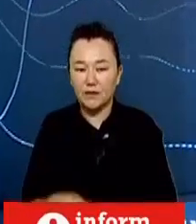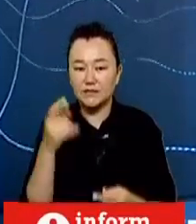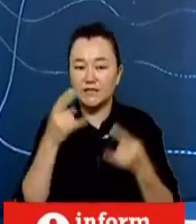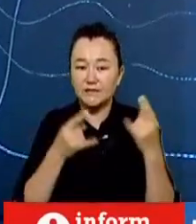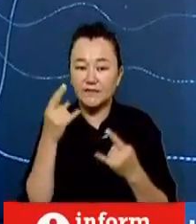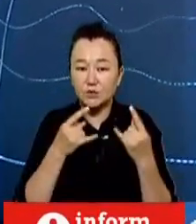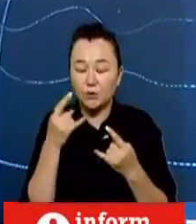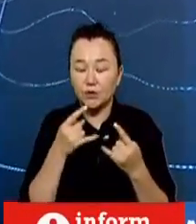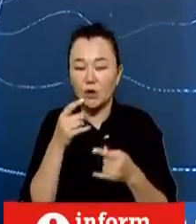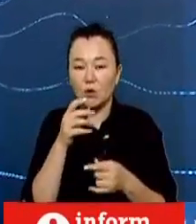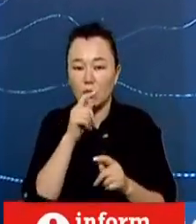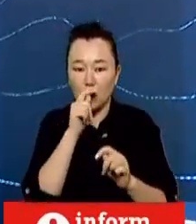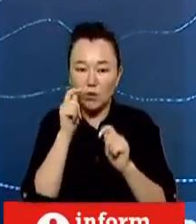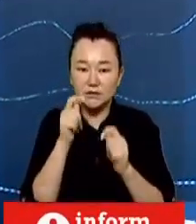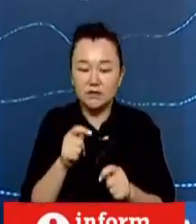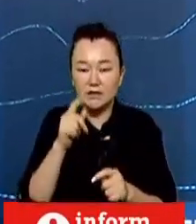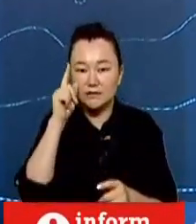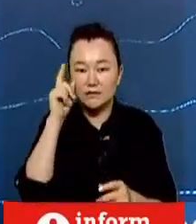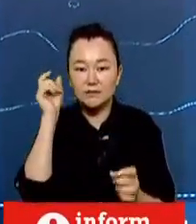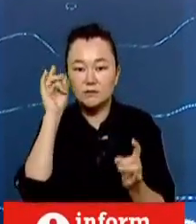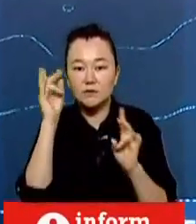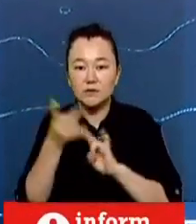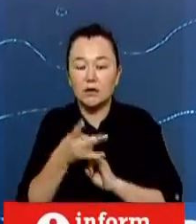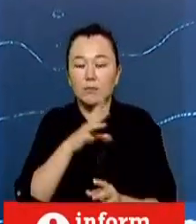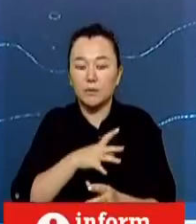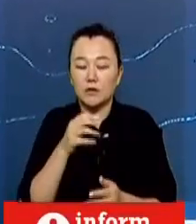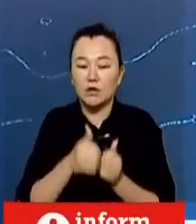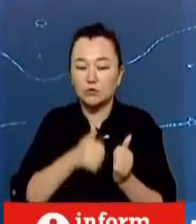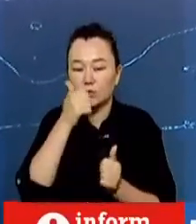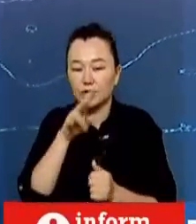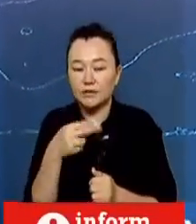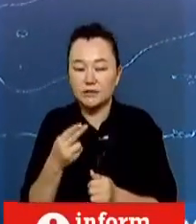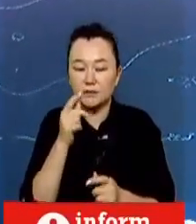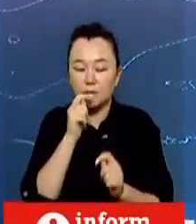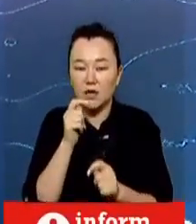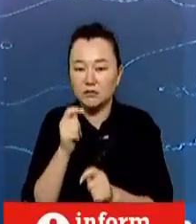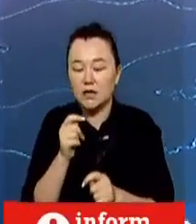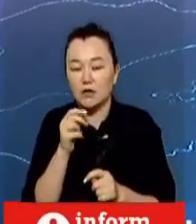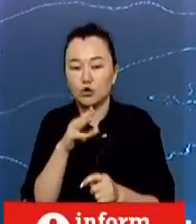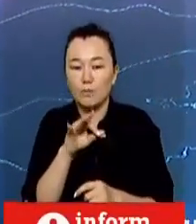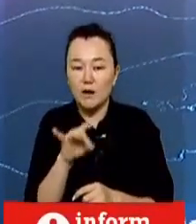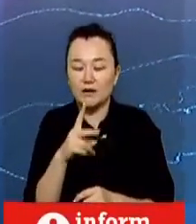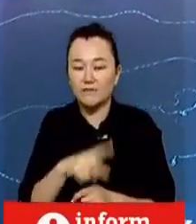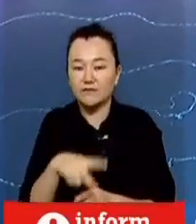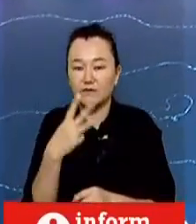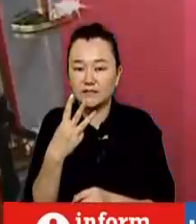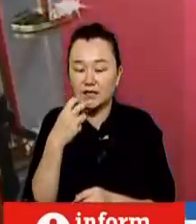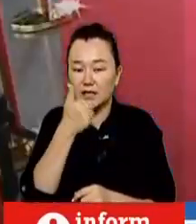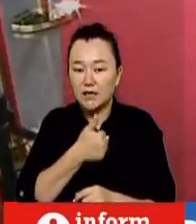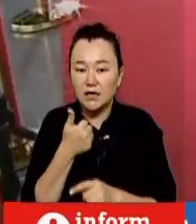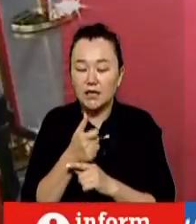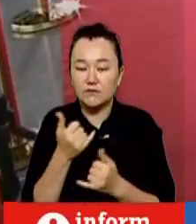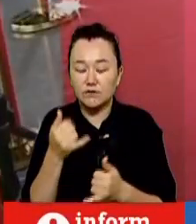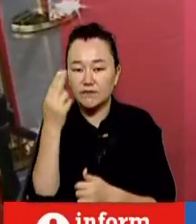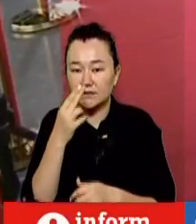телевизионный Оскар стали известны итоги ежегодной национальной телевизионные премии Тумар 2023 сегодня